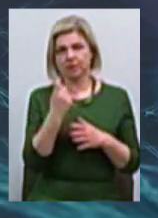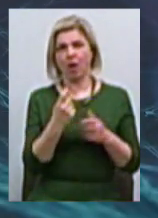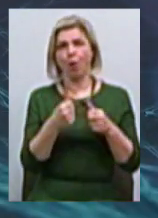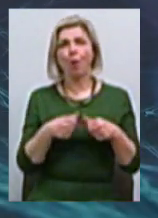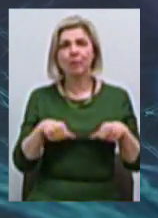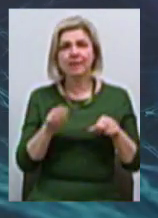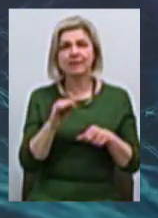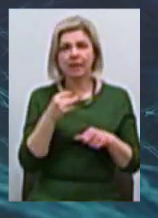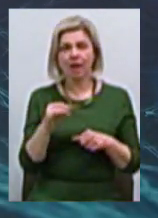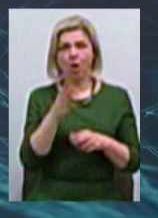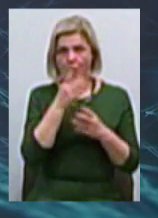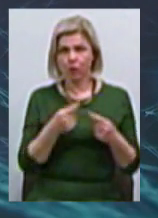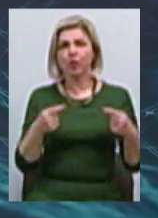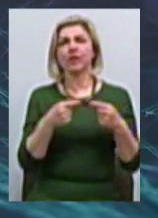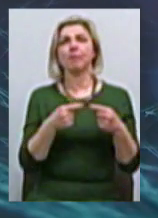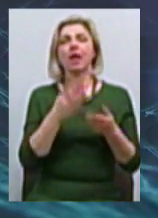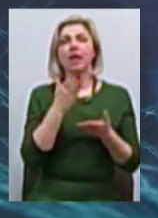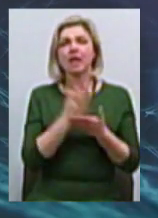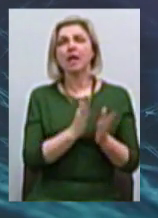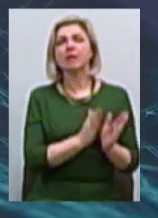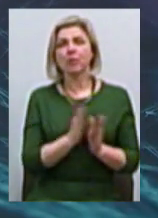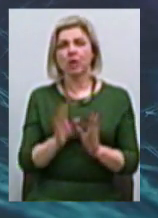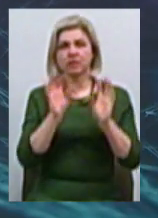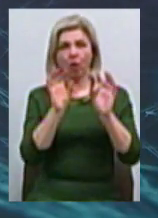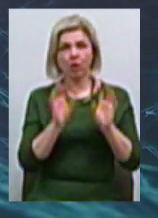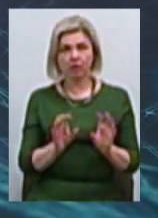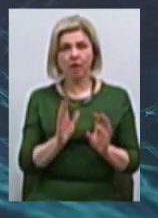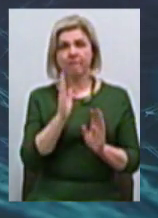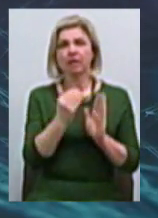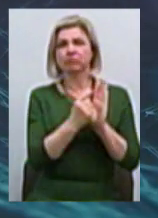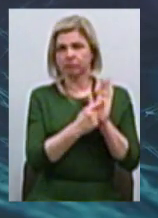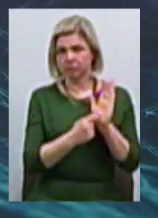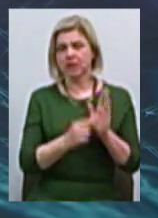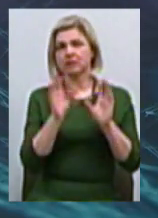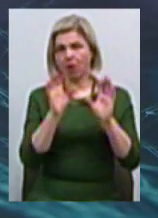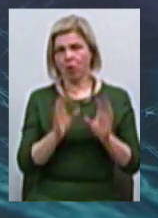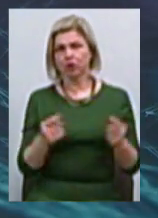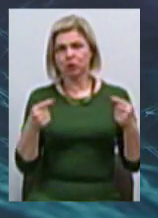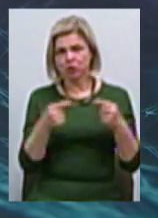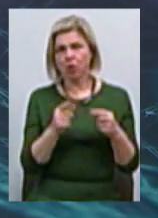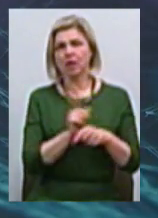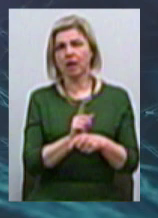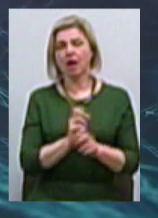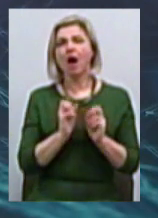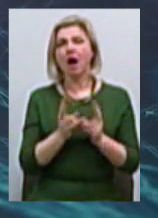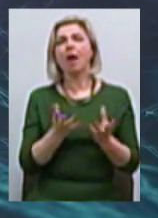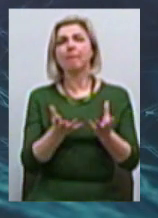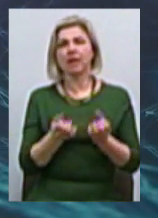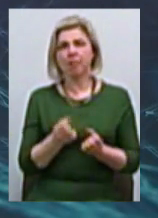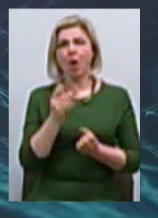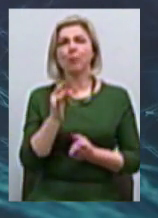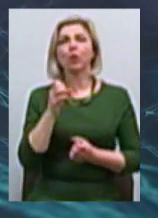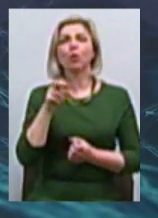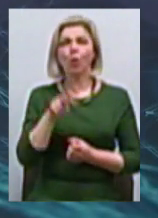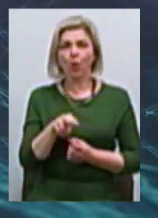комиссий одновременно. Есть процедура законодательства в законе, которая четко регламентирует, как принимается протокол,